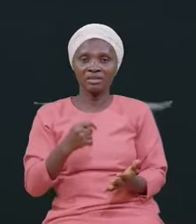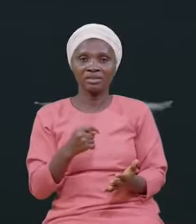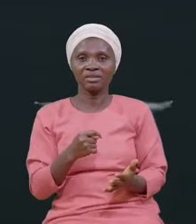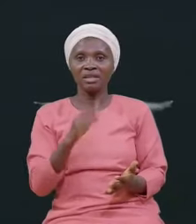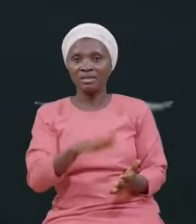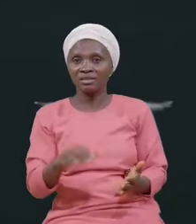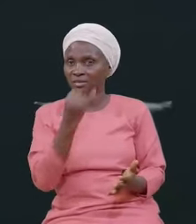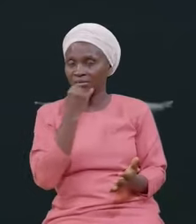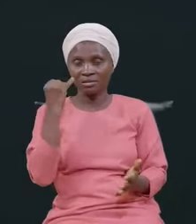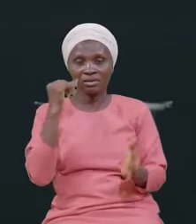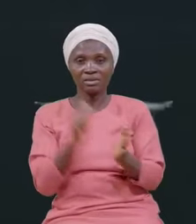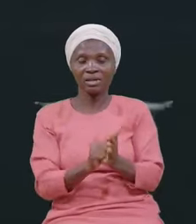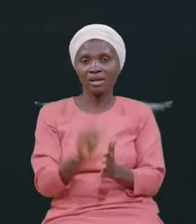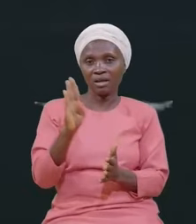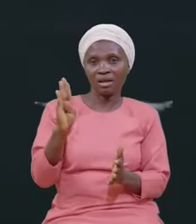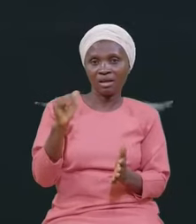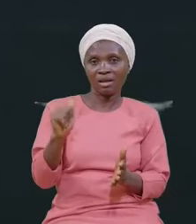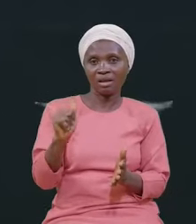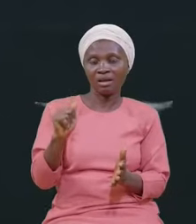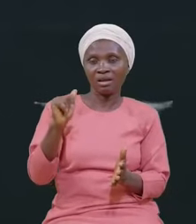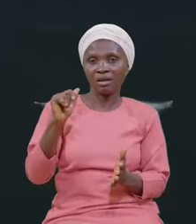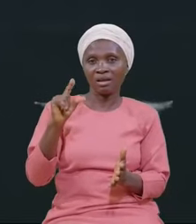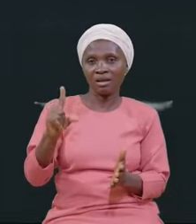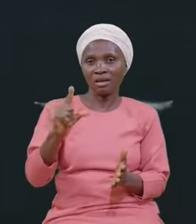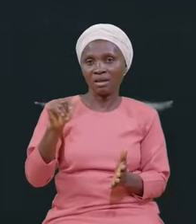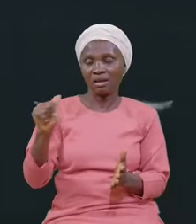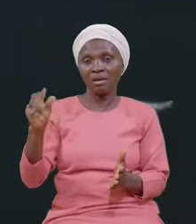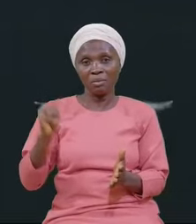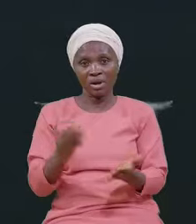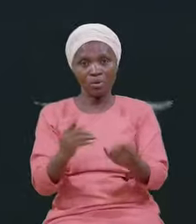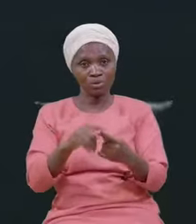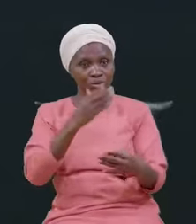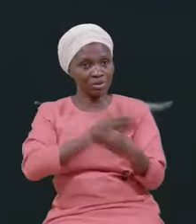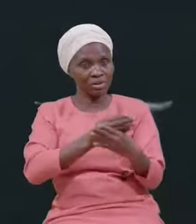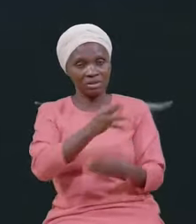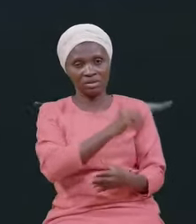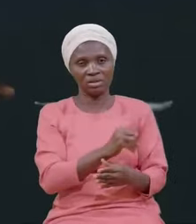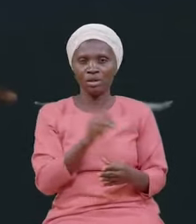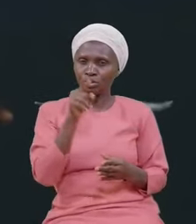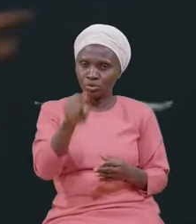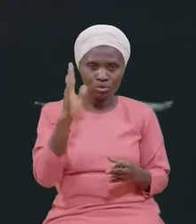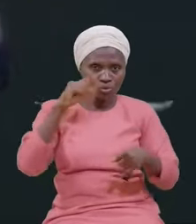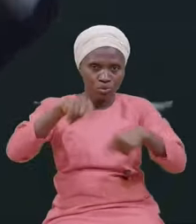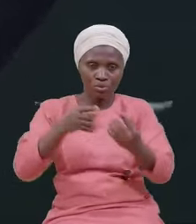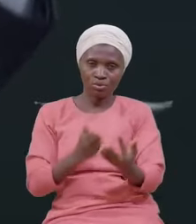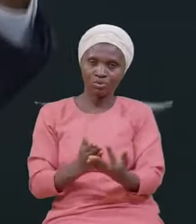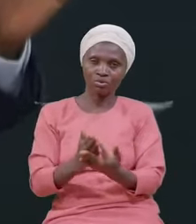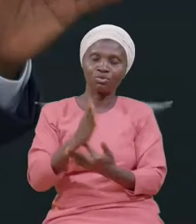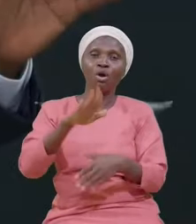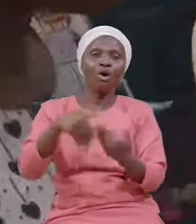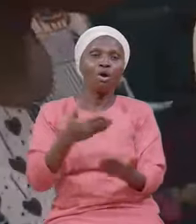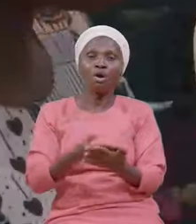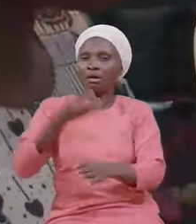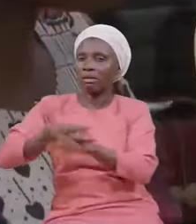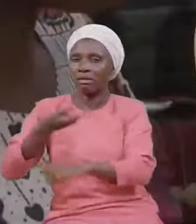les Balaks voulaient les arrêter. Tu vas traverser toutes les difficultés et tous les défis. Balak